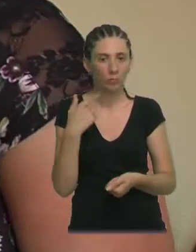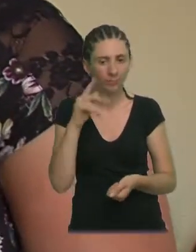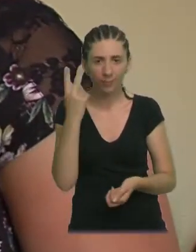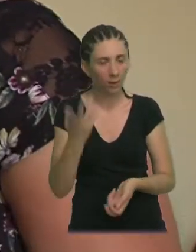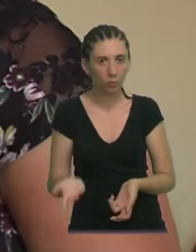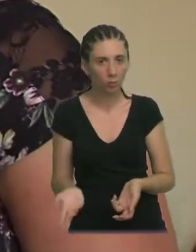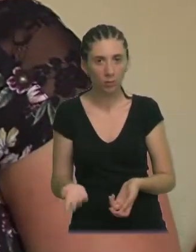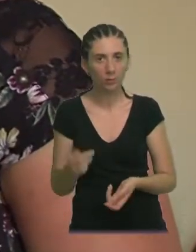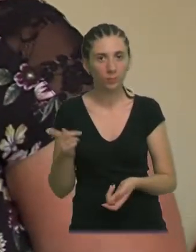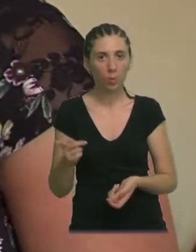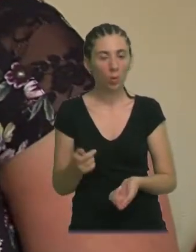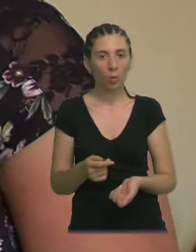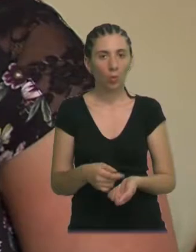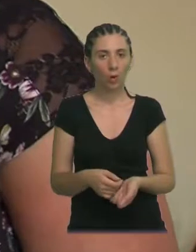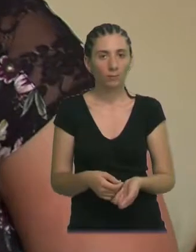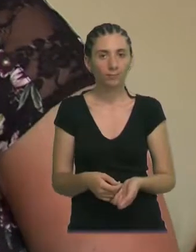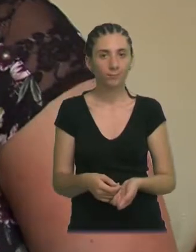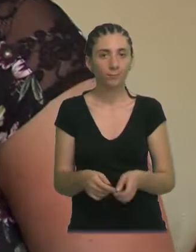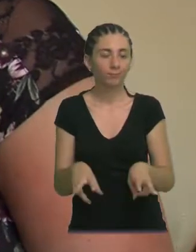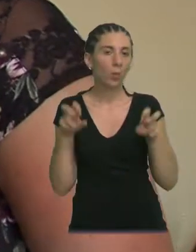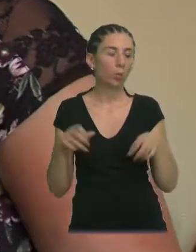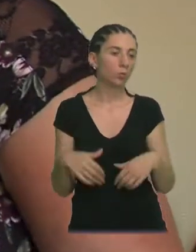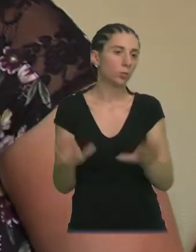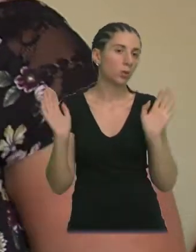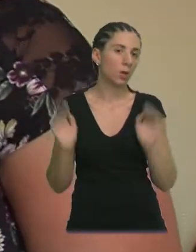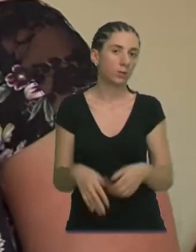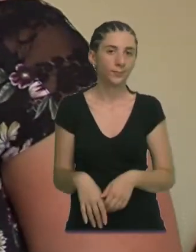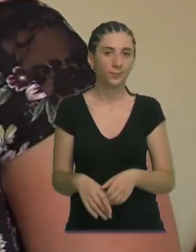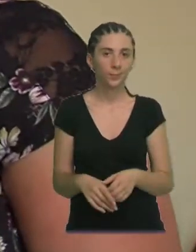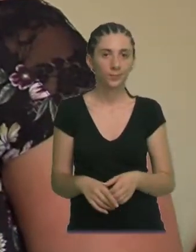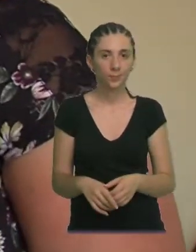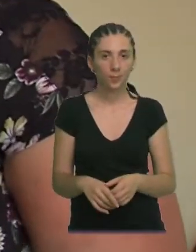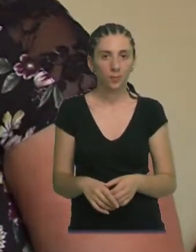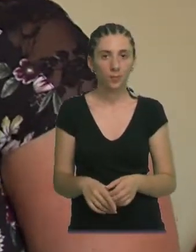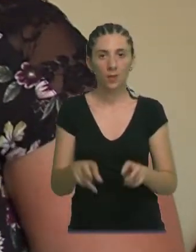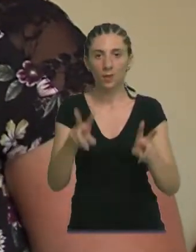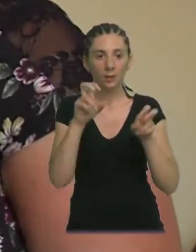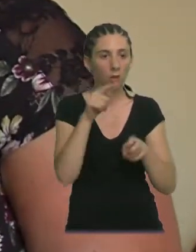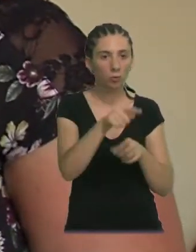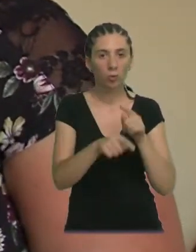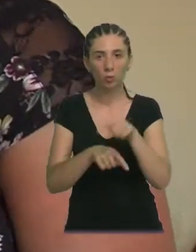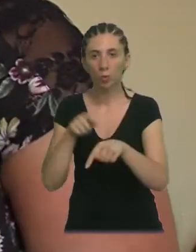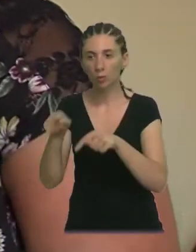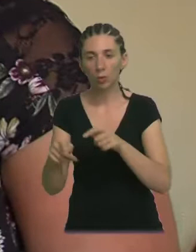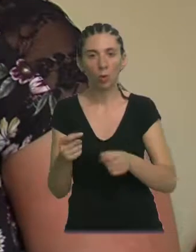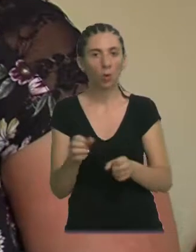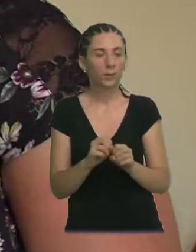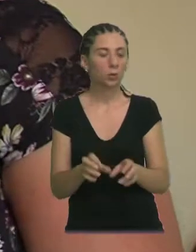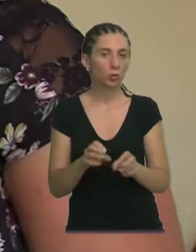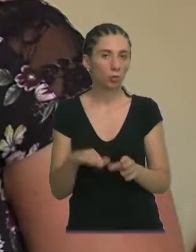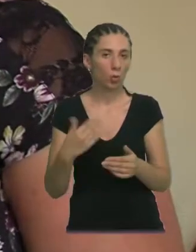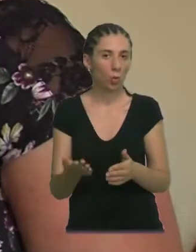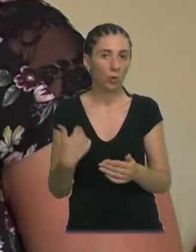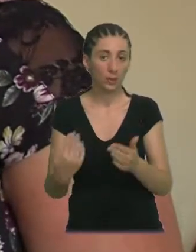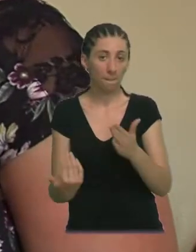kažem ne razumijem te, ona ti to ne, ona odustane od toga i gotovo. Traži ovo, traži ono i ništa. I onda